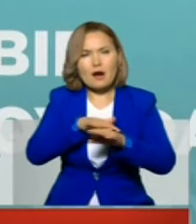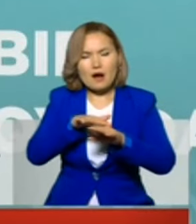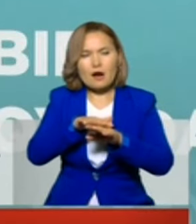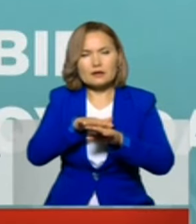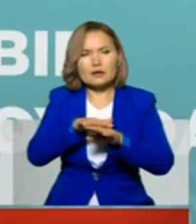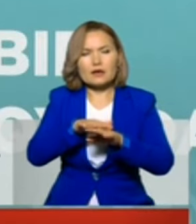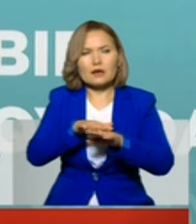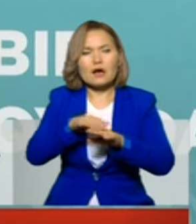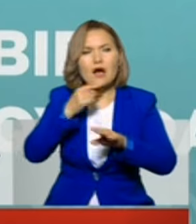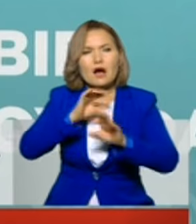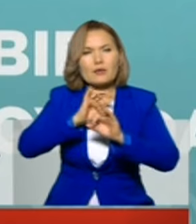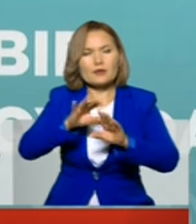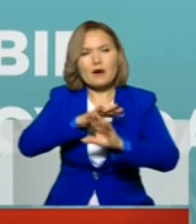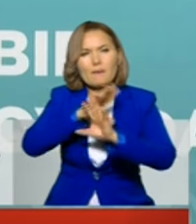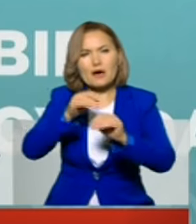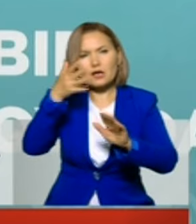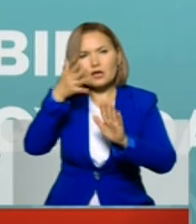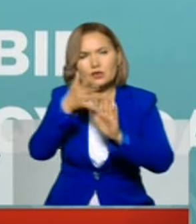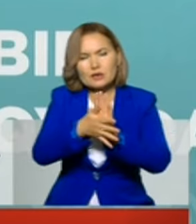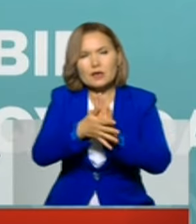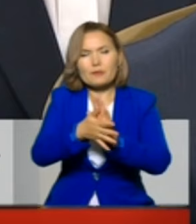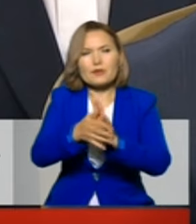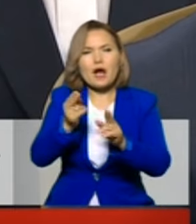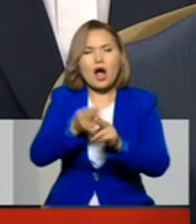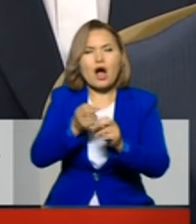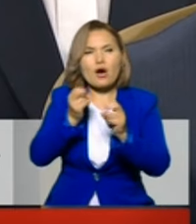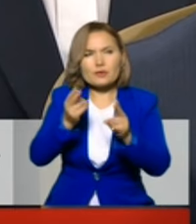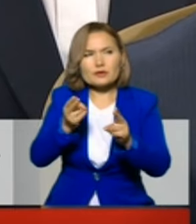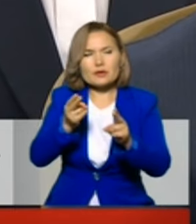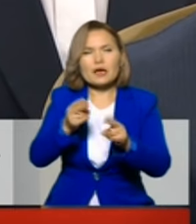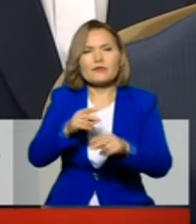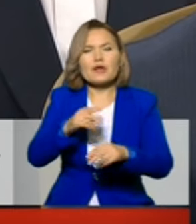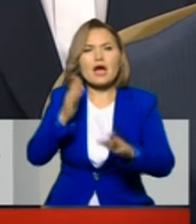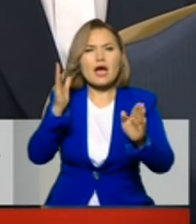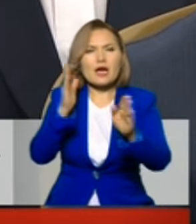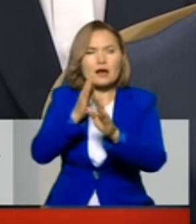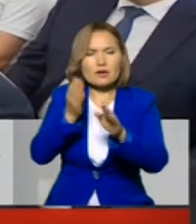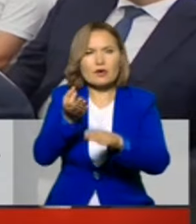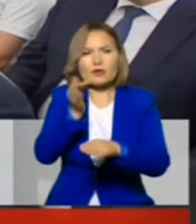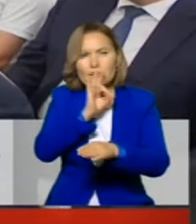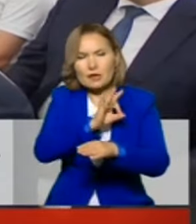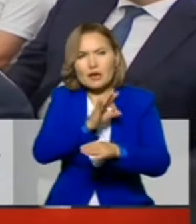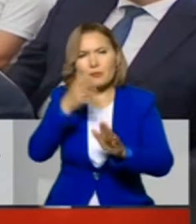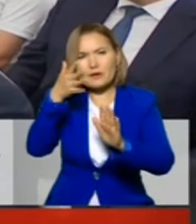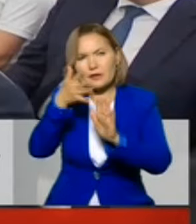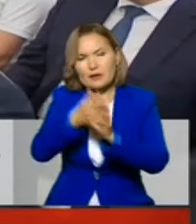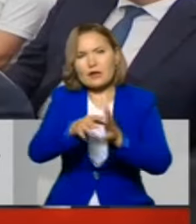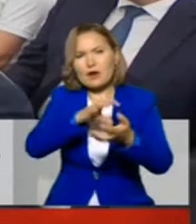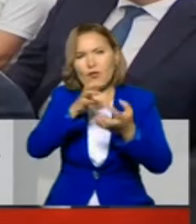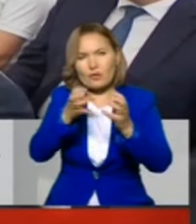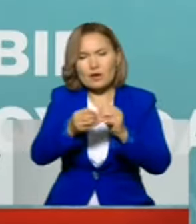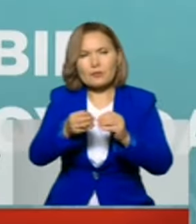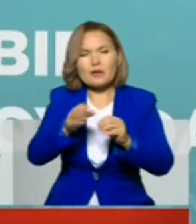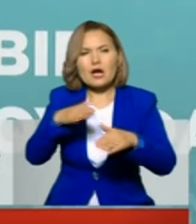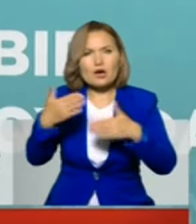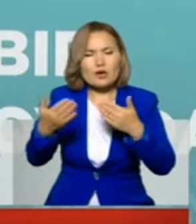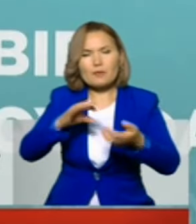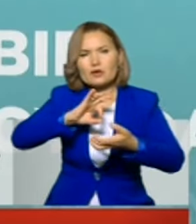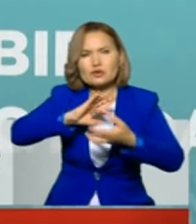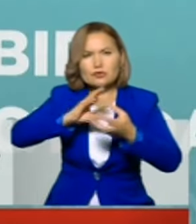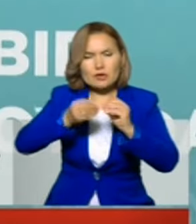зерттелгенін барлық жағынан, әсіресе қауіпсіздік жағынан, экологиялық жағынан, терең сараланғанын, жан-жақты